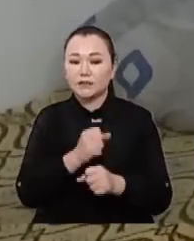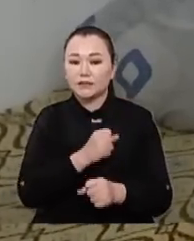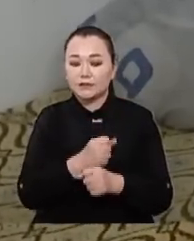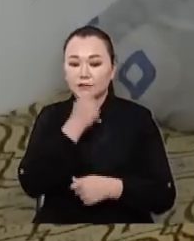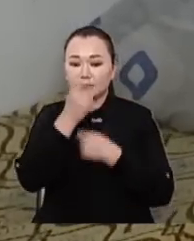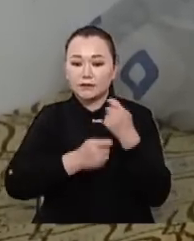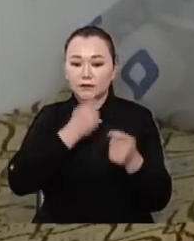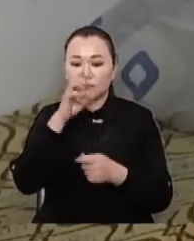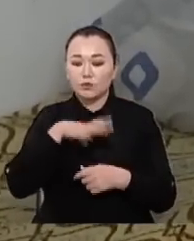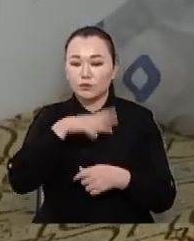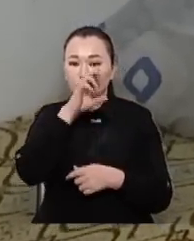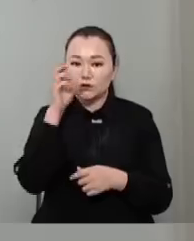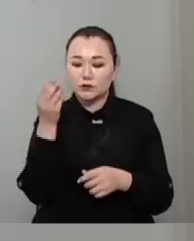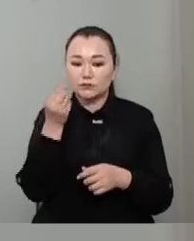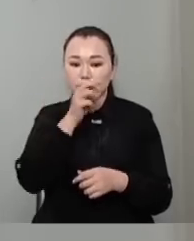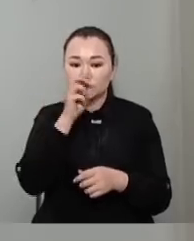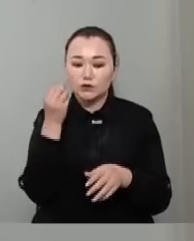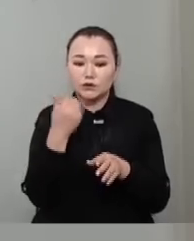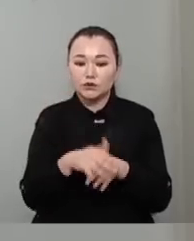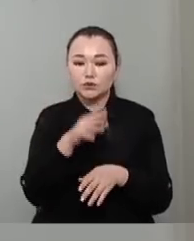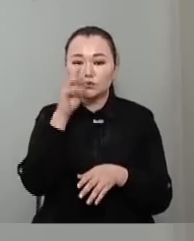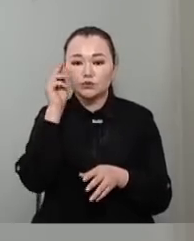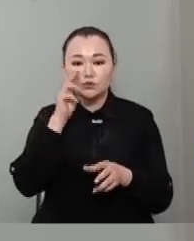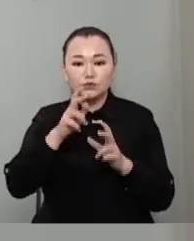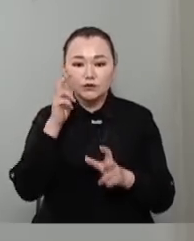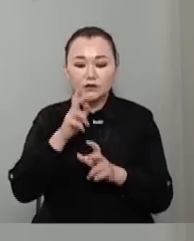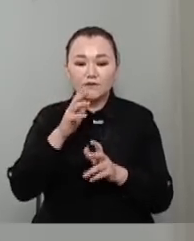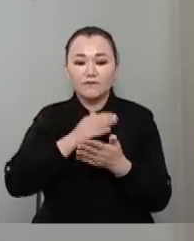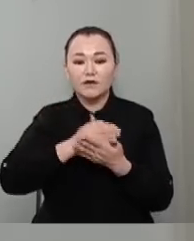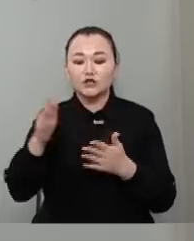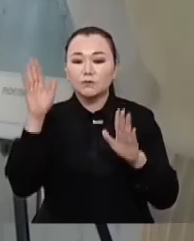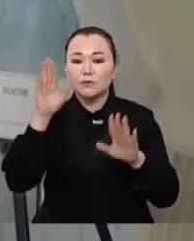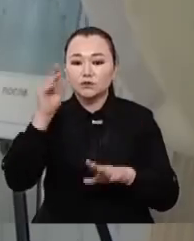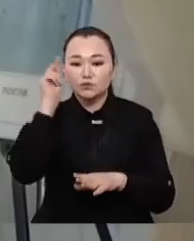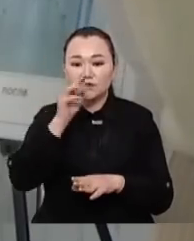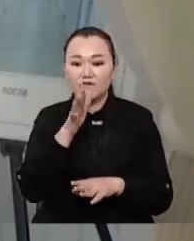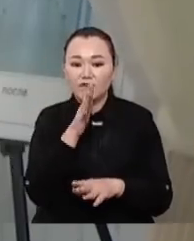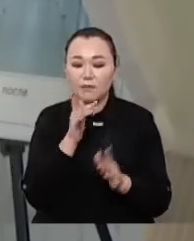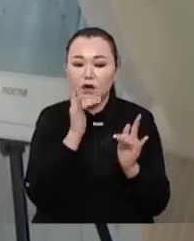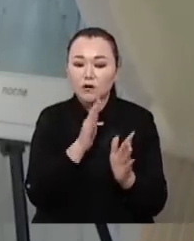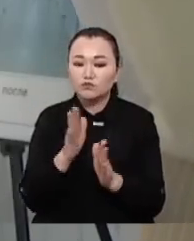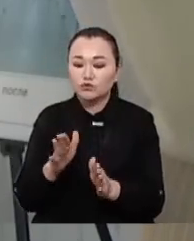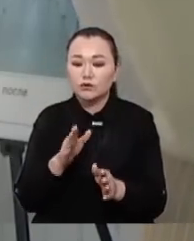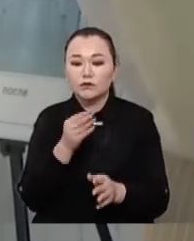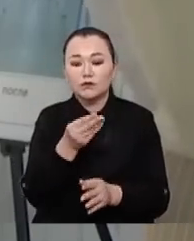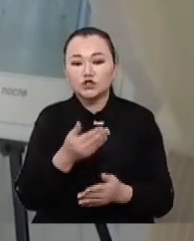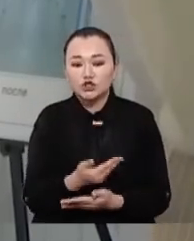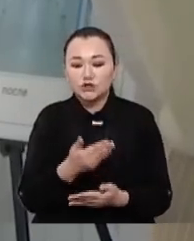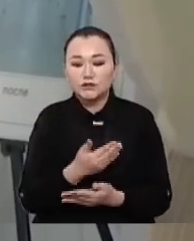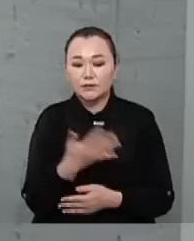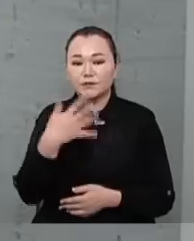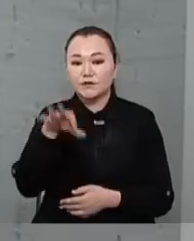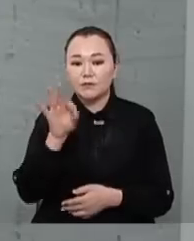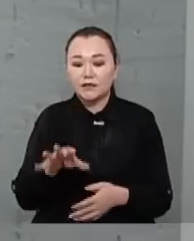Сосын мемлекеттік бюджет есебінен студенттердің жоғары білім беру ұйымдарында оқу кезегіндегі жатақхана тұрақысының